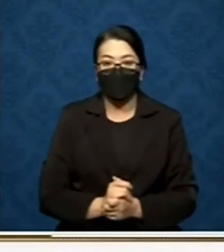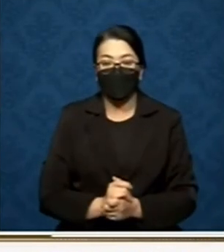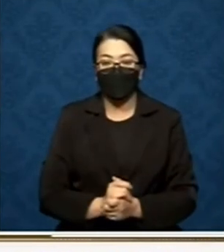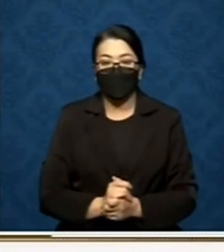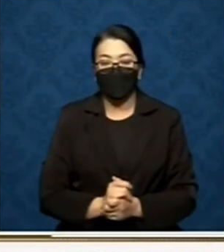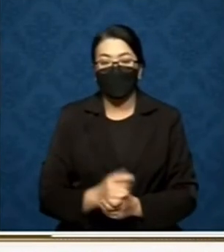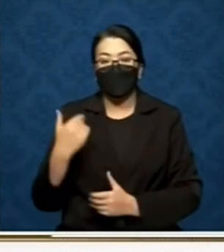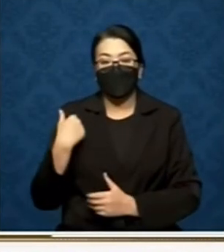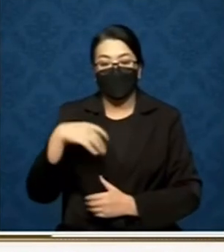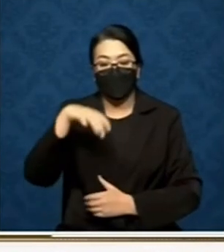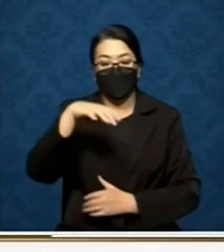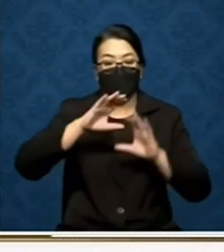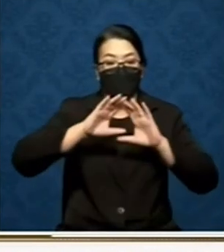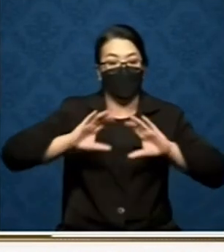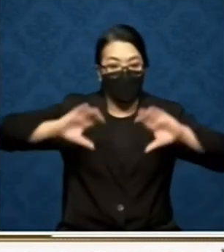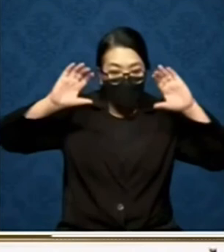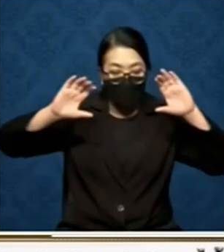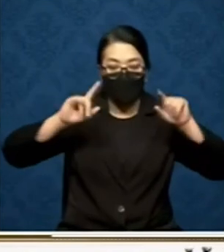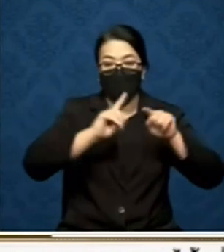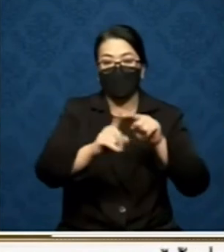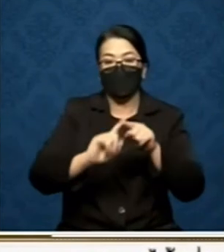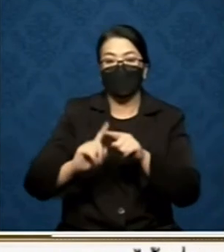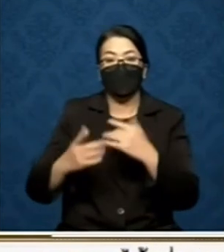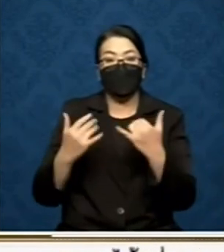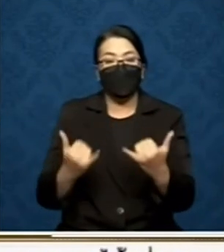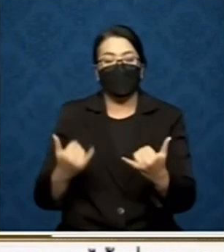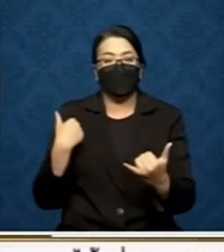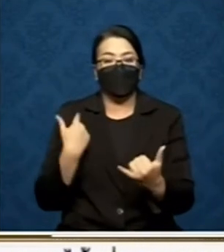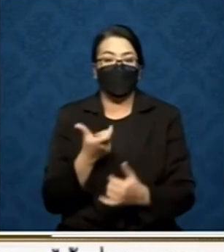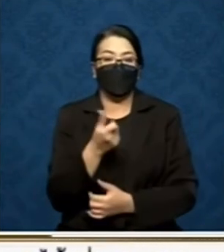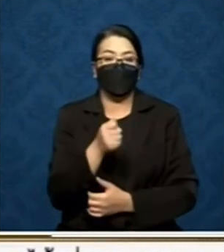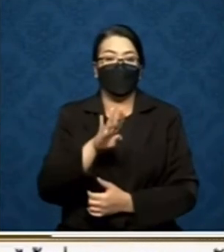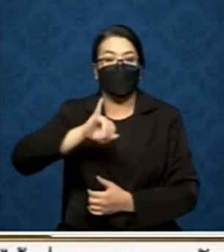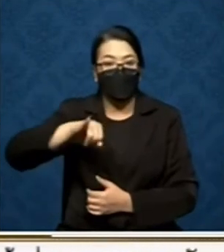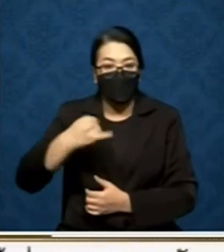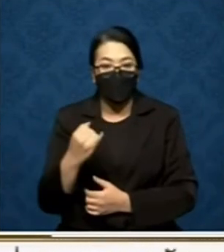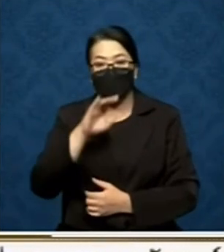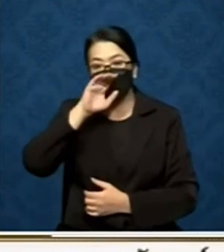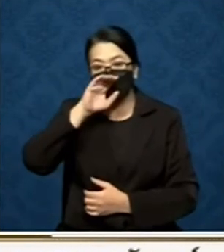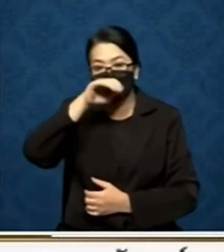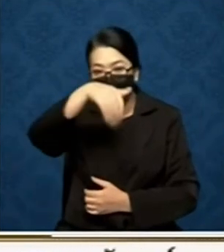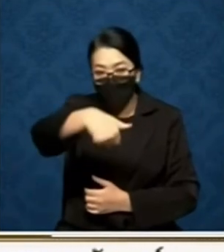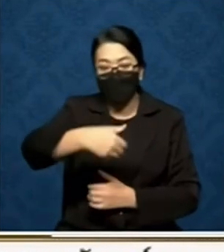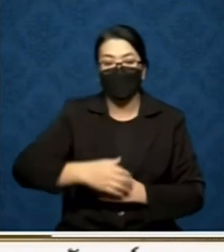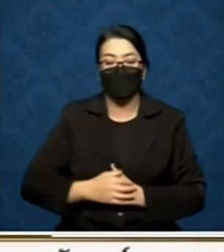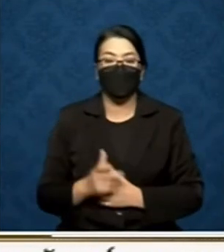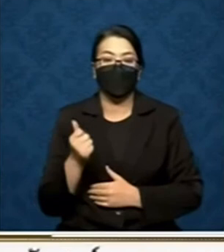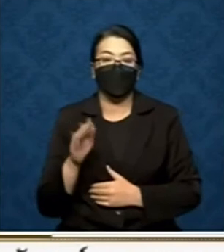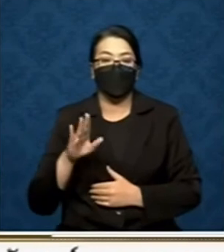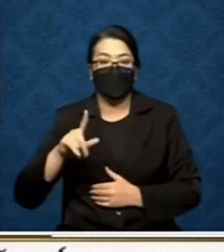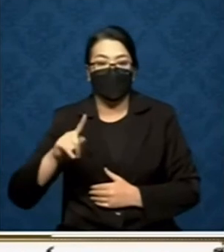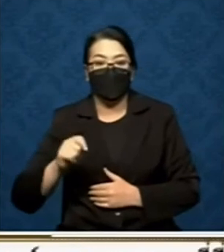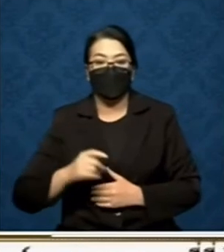ก็จะเป็นในส่วนของราชการส่วนท้องถิ่นนะครับในปัจจุบันก็จะมีอบจเทศบาลมีอบต